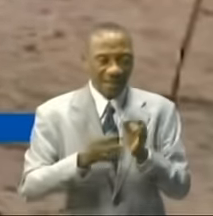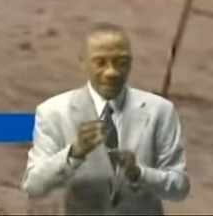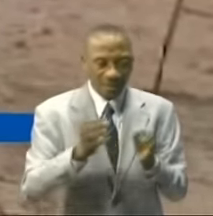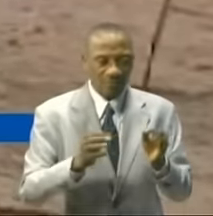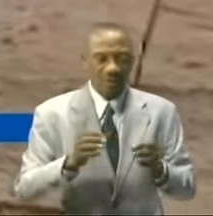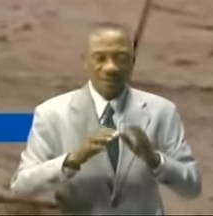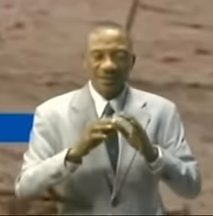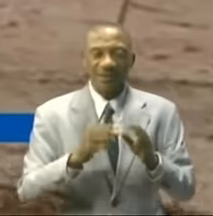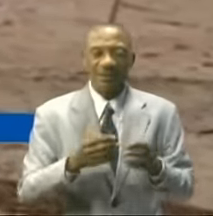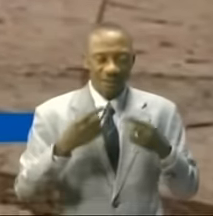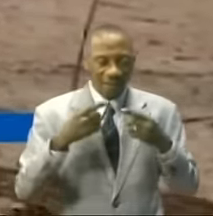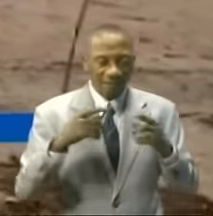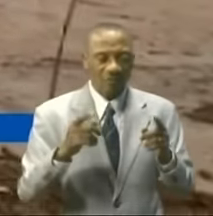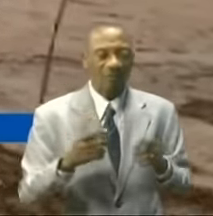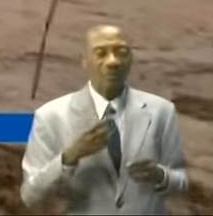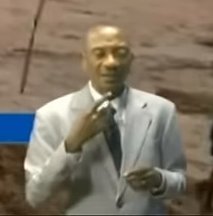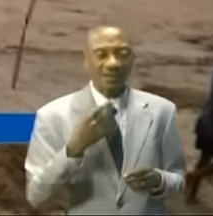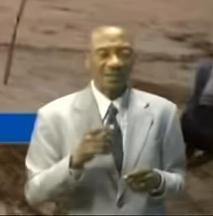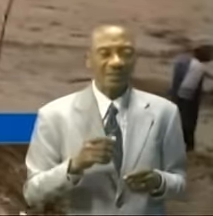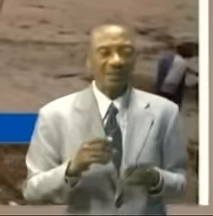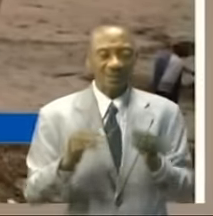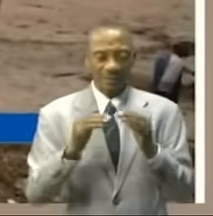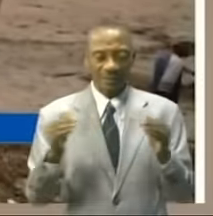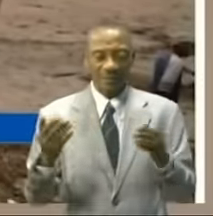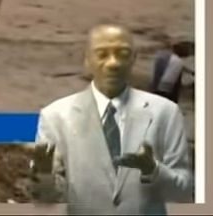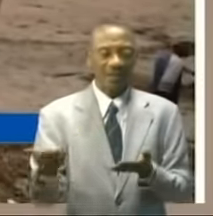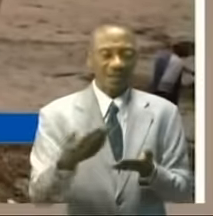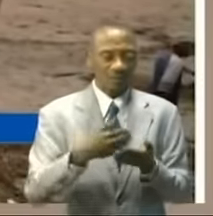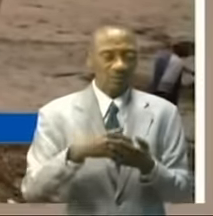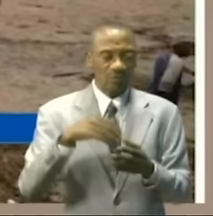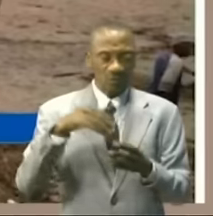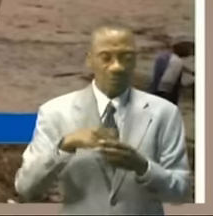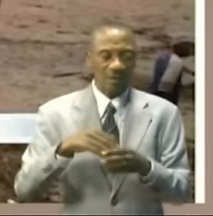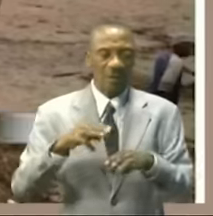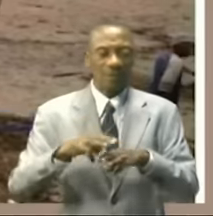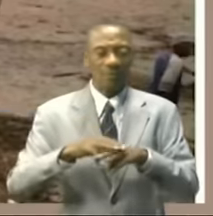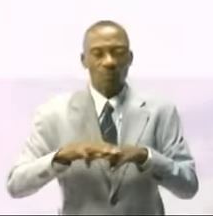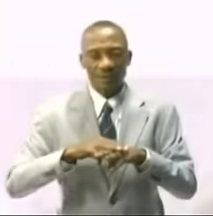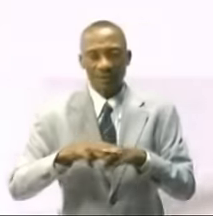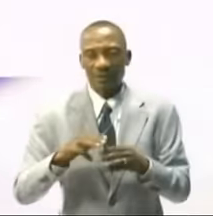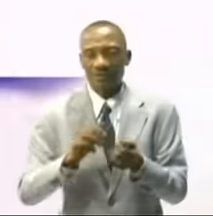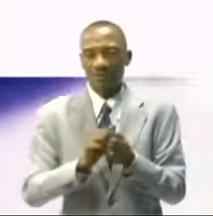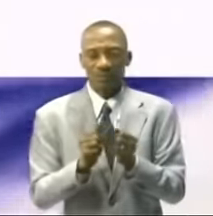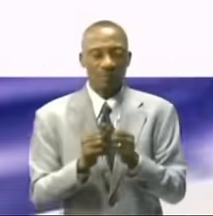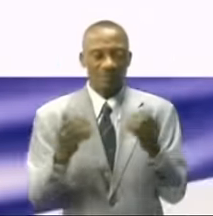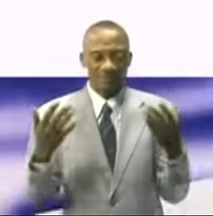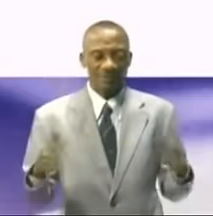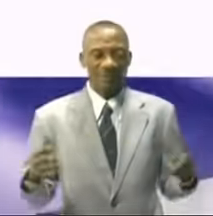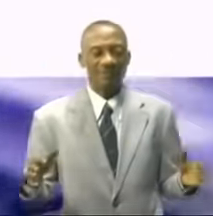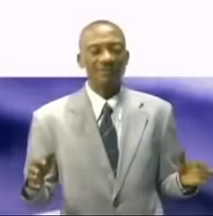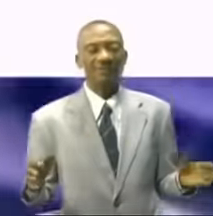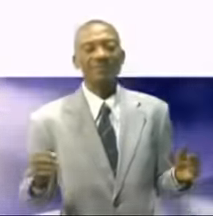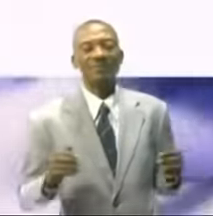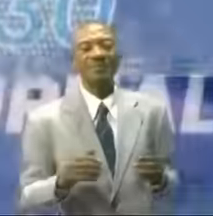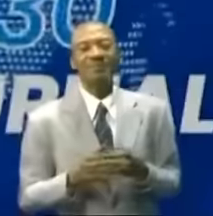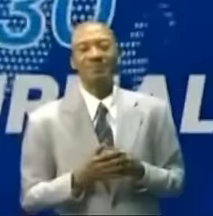de l'insécurité à Moanda en dépit de la prison de deux bases militaires.